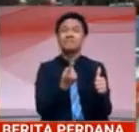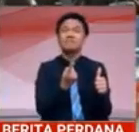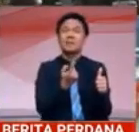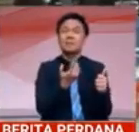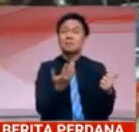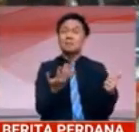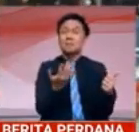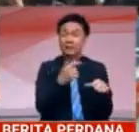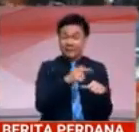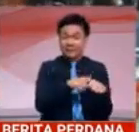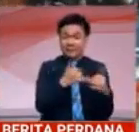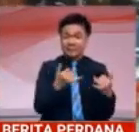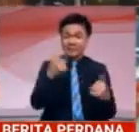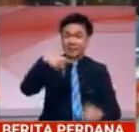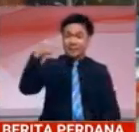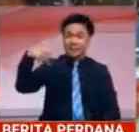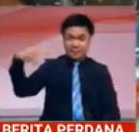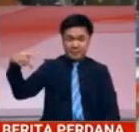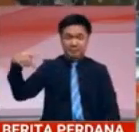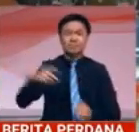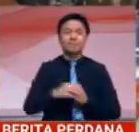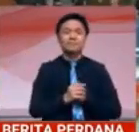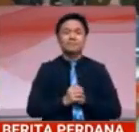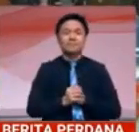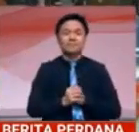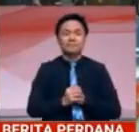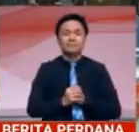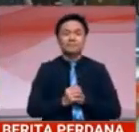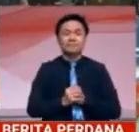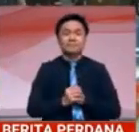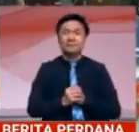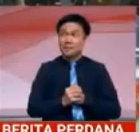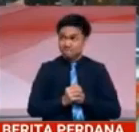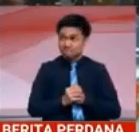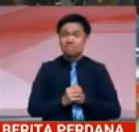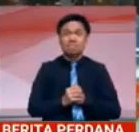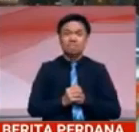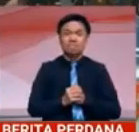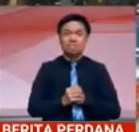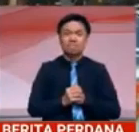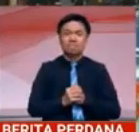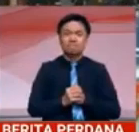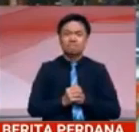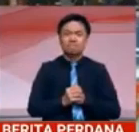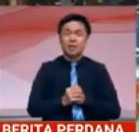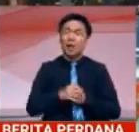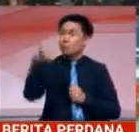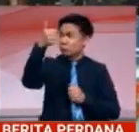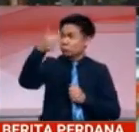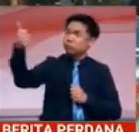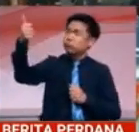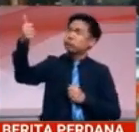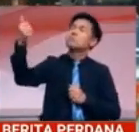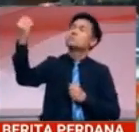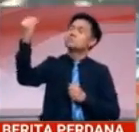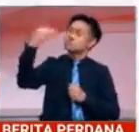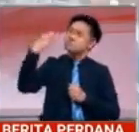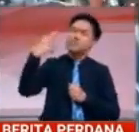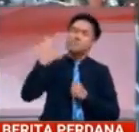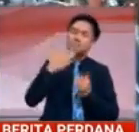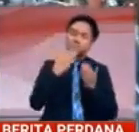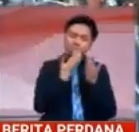dilaksanakan sewaktu PKP. Dan ini mendapat pengiktirafan dan juga kebenaran daripada pihak